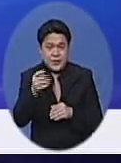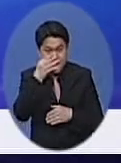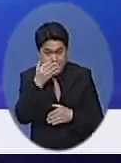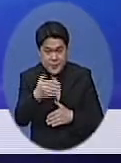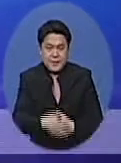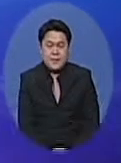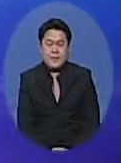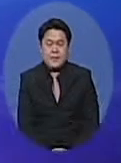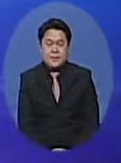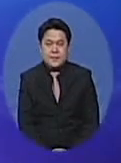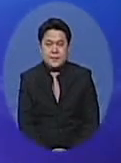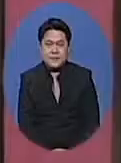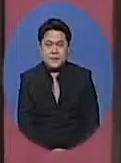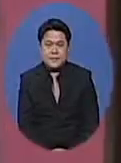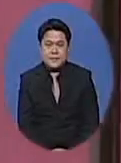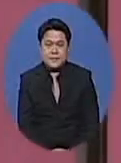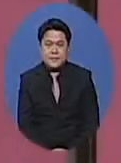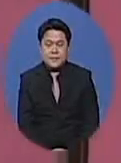정유림 기자입니다.